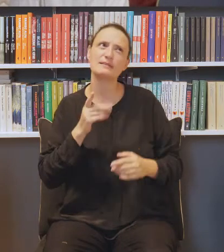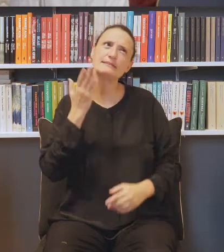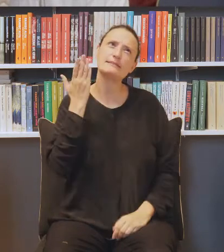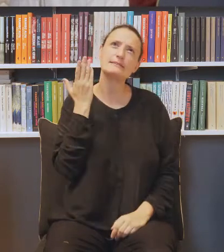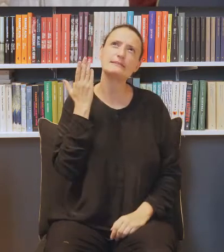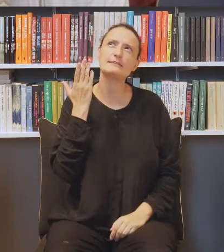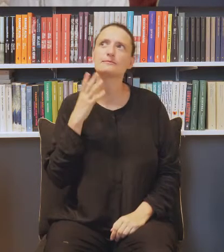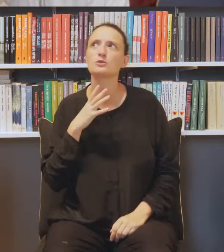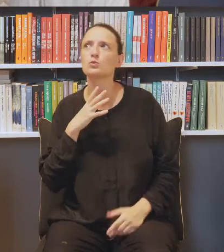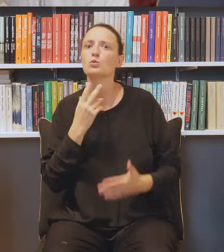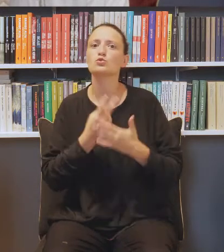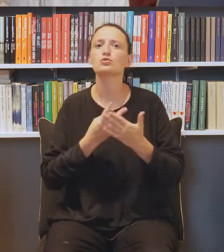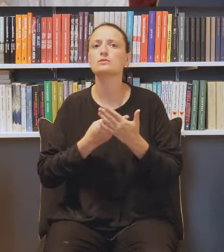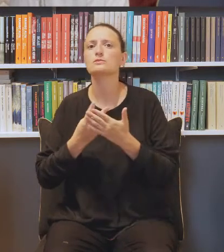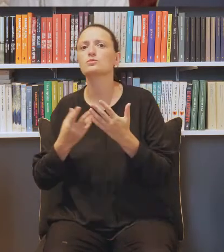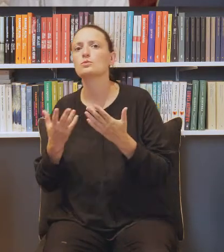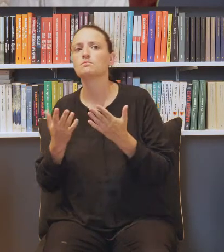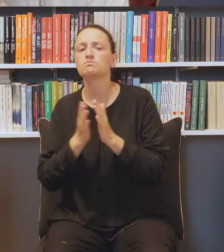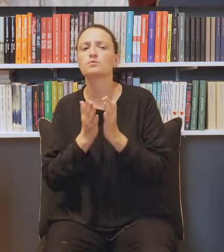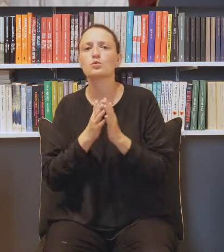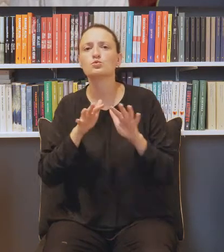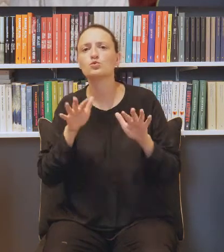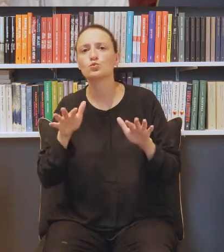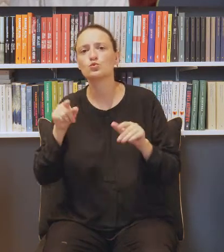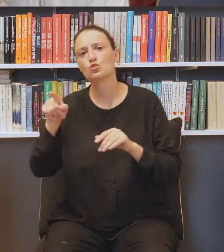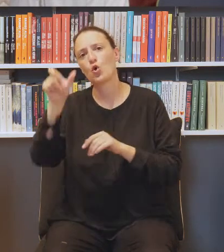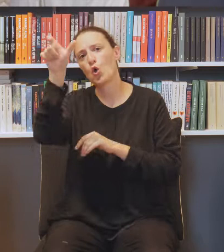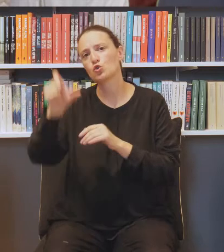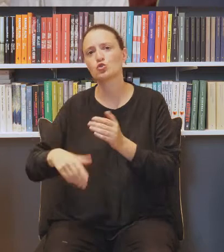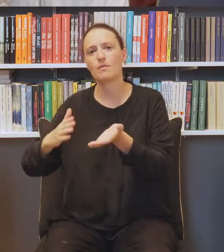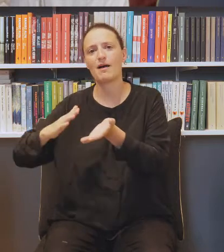Ostatnio czytałem sporo takich książek takiego noblisty